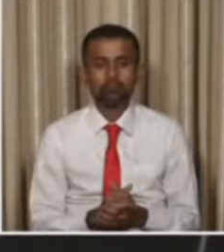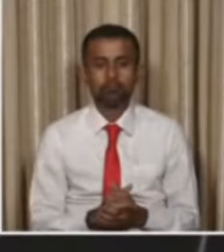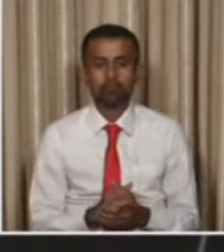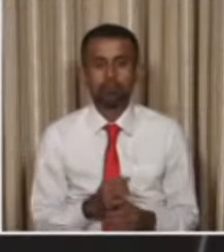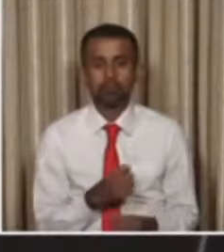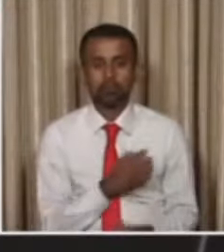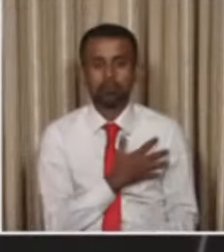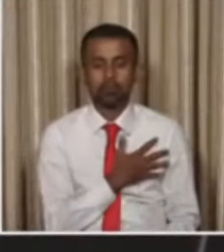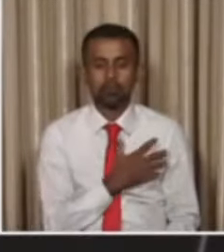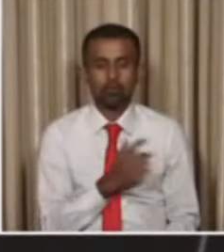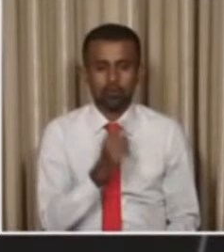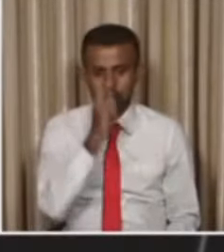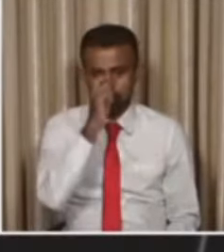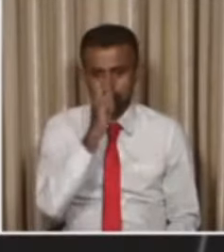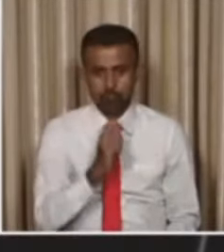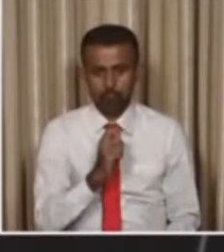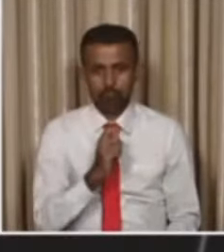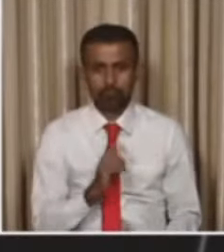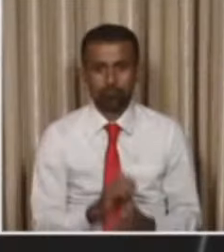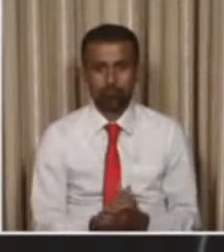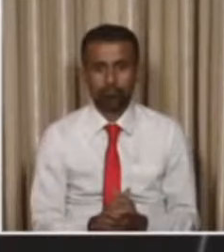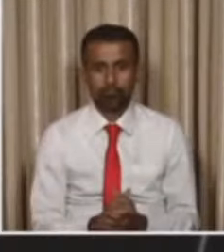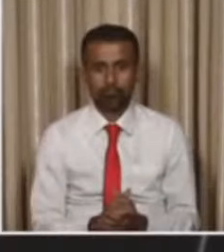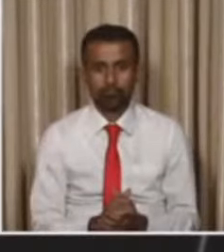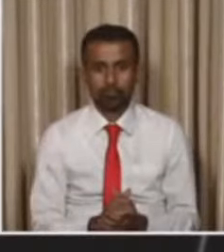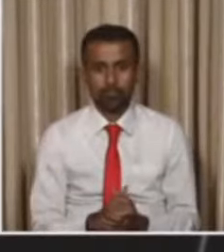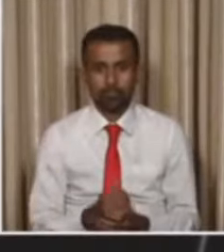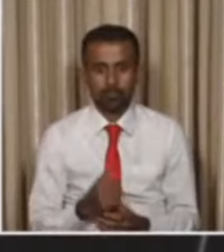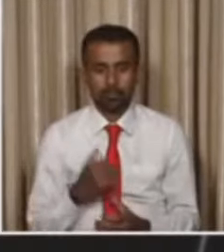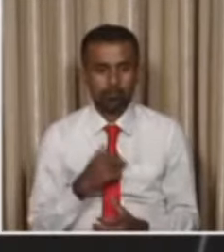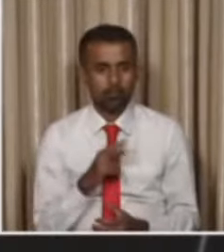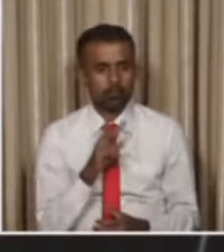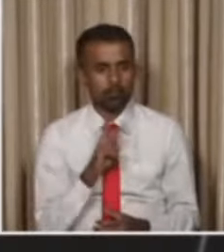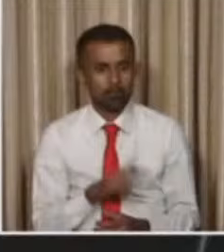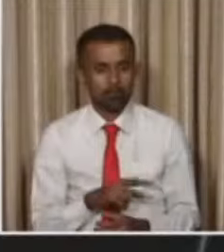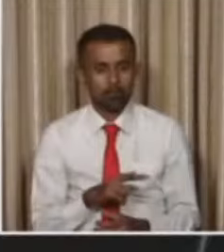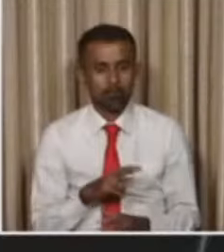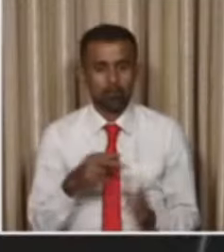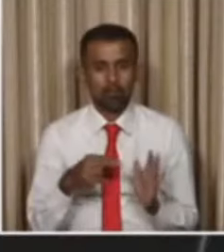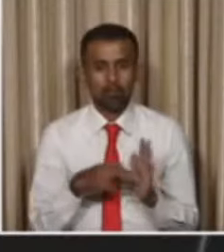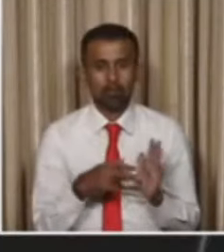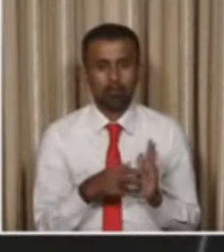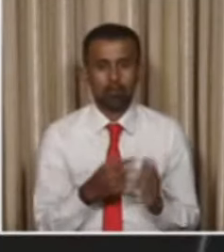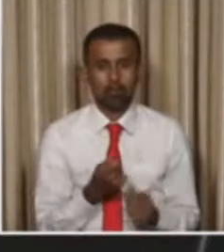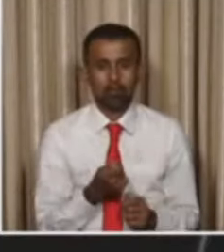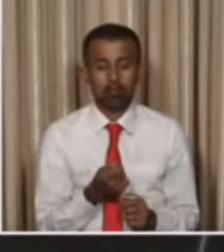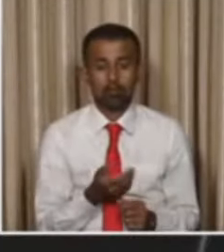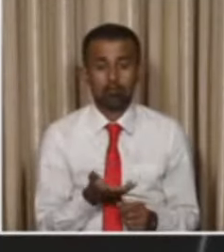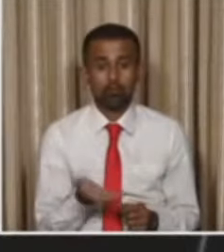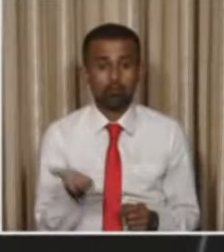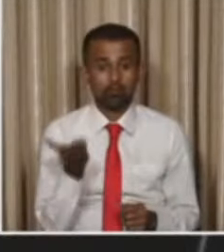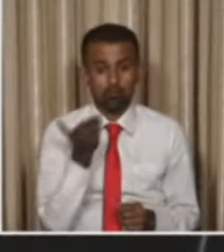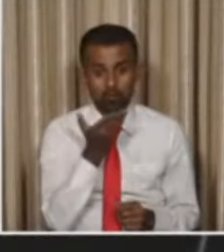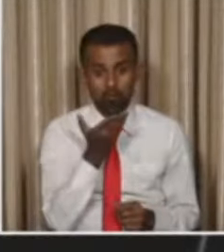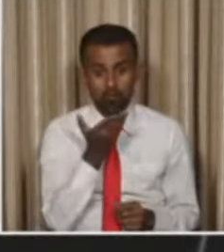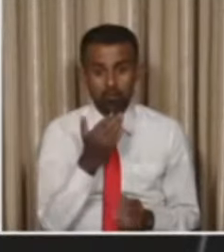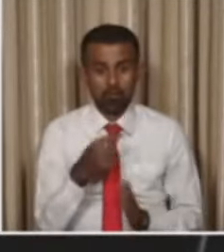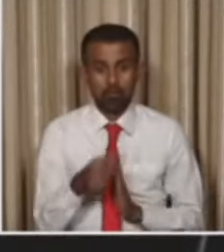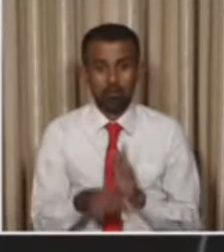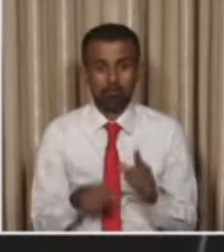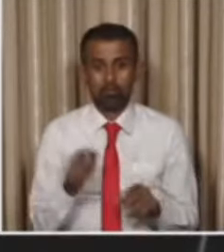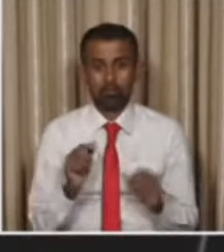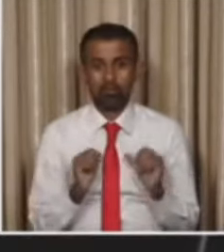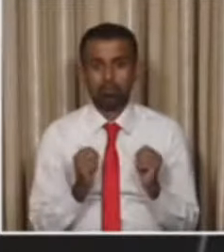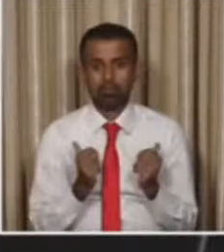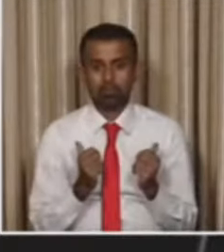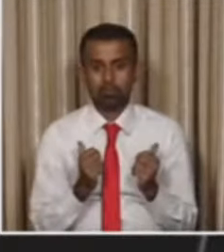ගෝඨාභය ජනාධිපතිතුමා අපි විශ්වාස කරනවා ආර්ථිකයට වැඩිය රටේ මිනිස්සුගේ ජීවිත